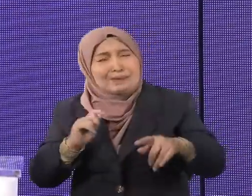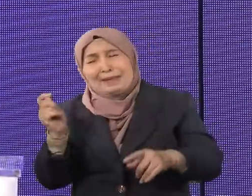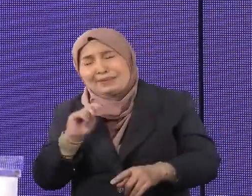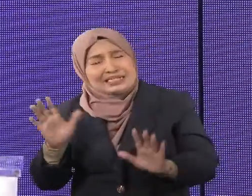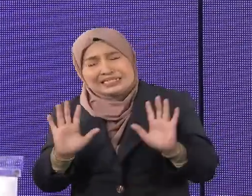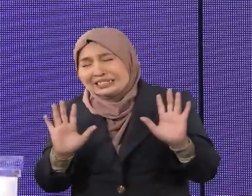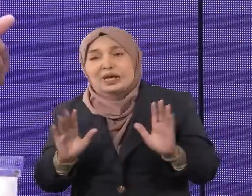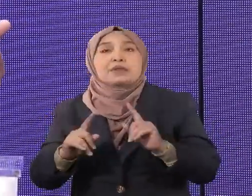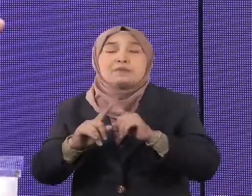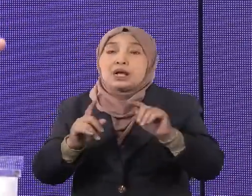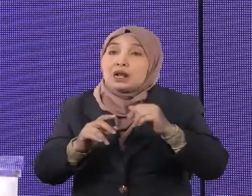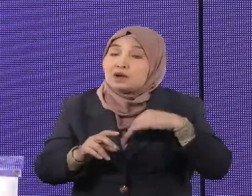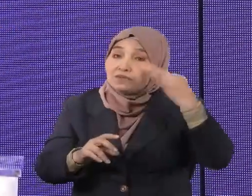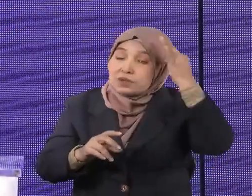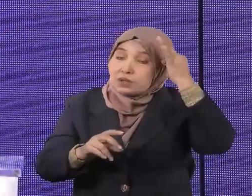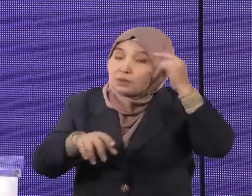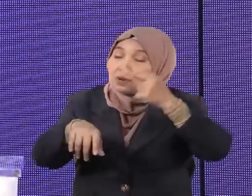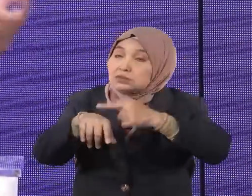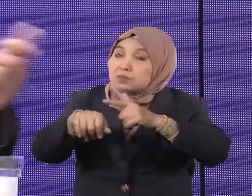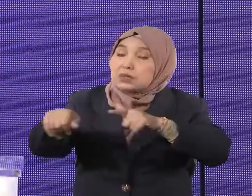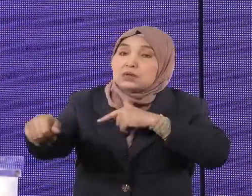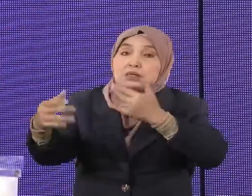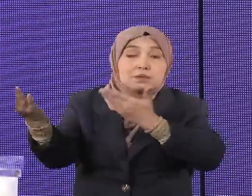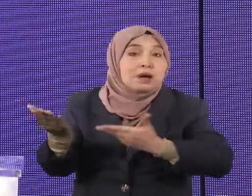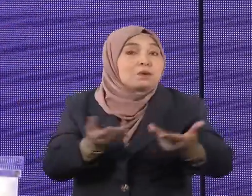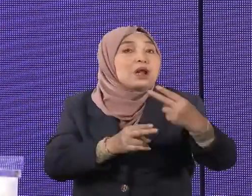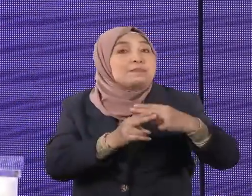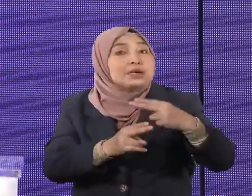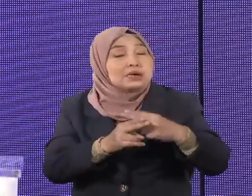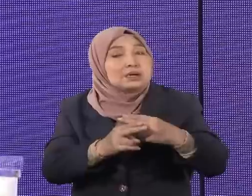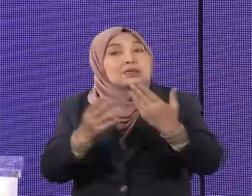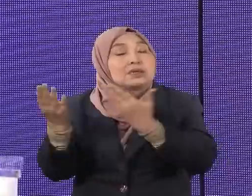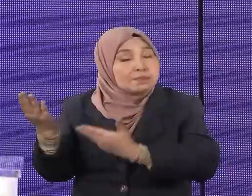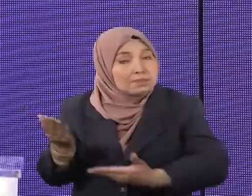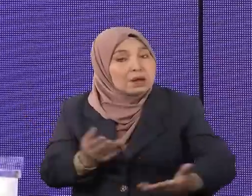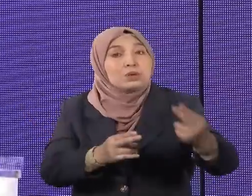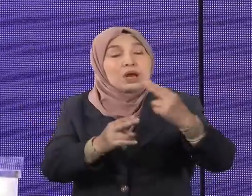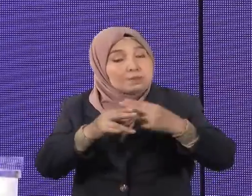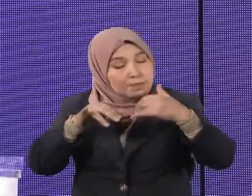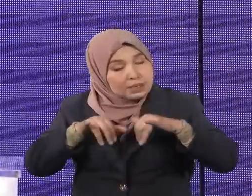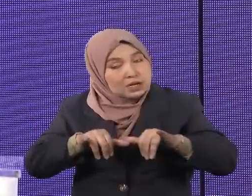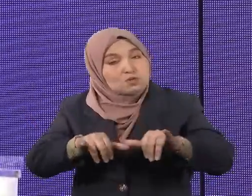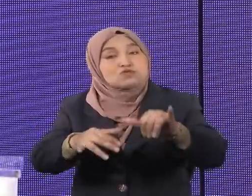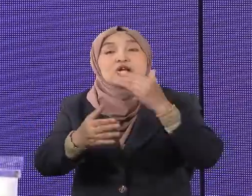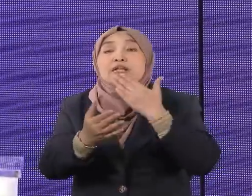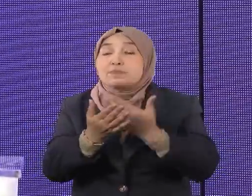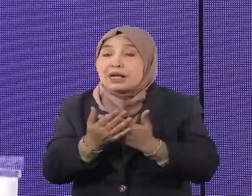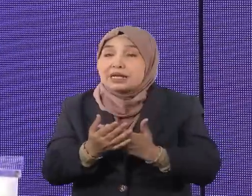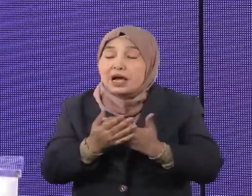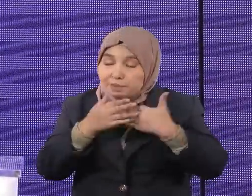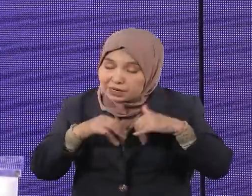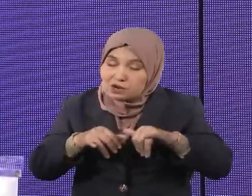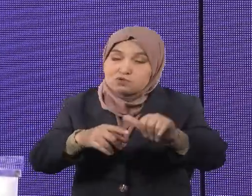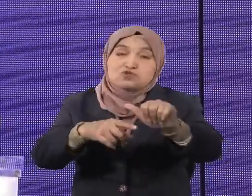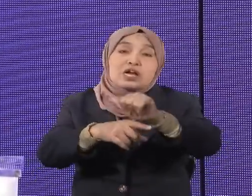apa? Bila fikir masa panjang ialah dia membawa nama. Ya. Yeah. Membawa nama, meneruskan kebaikan, meneruskan amal